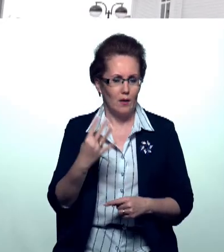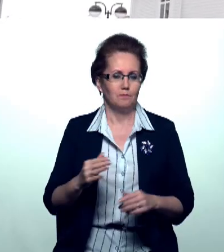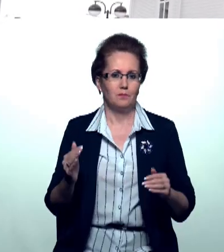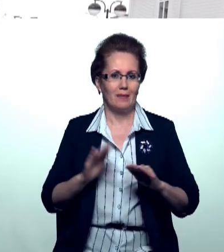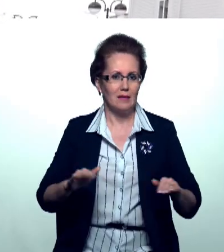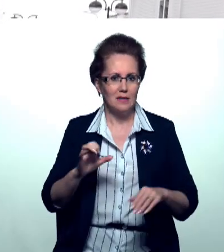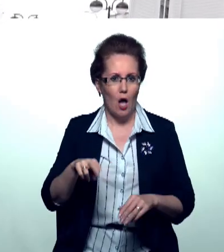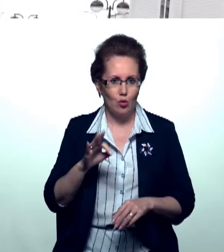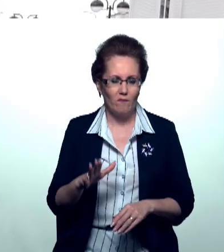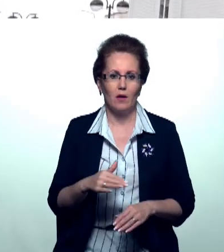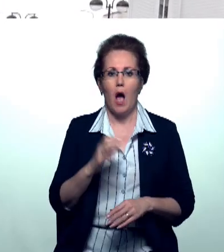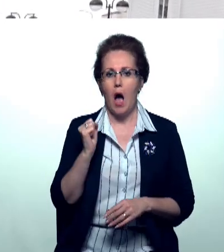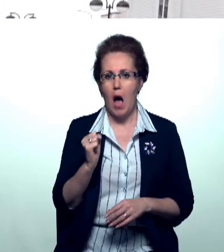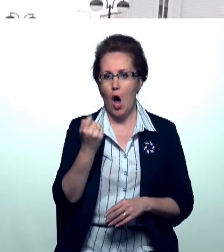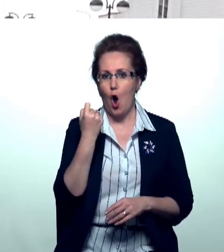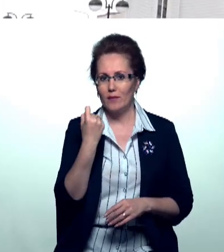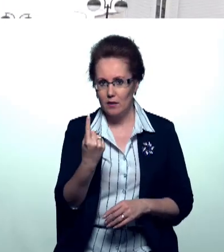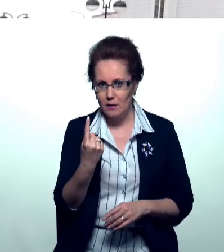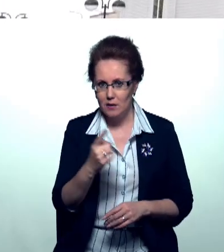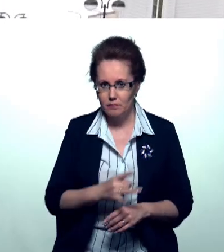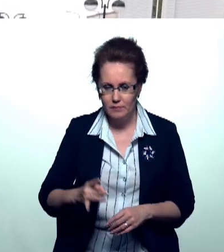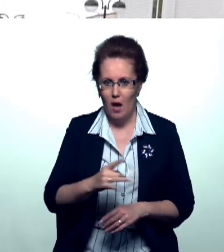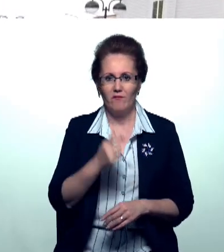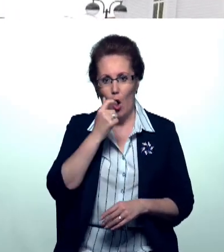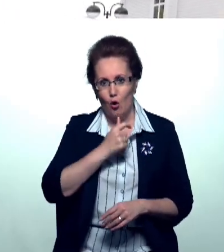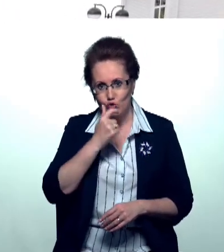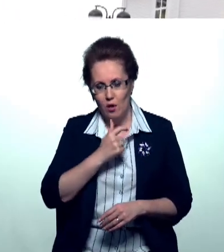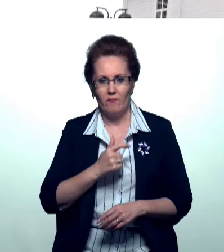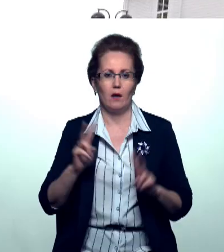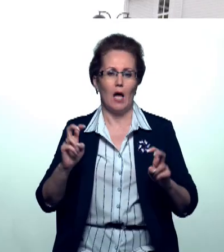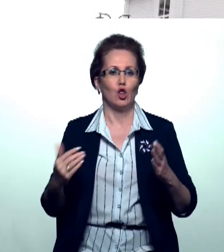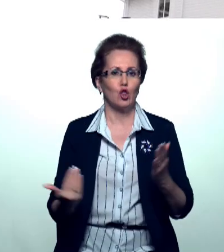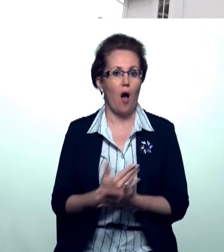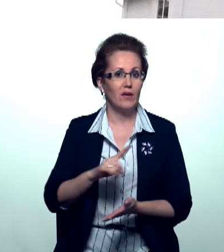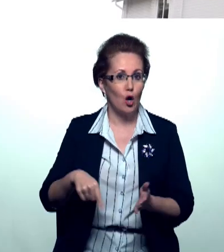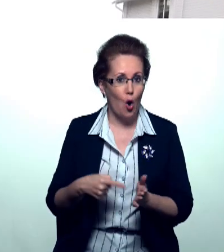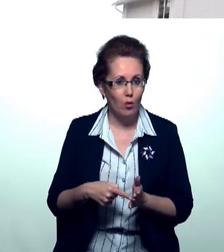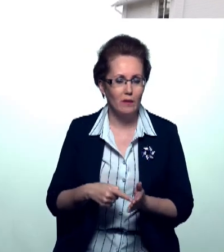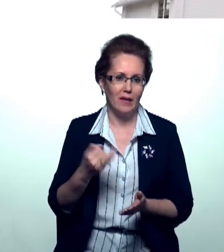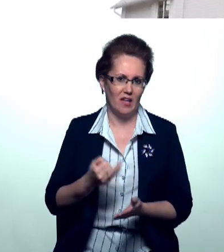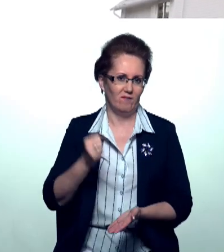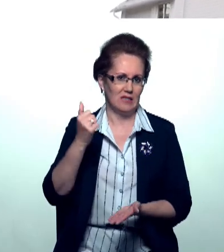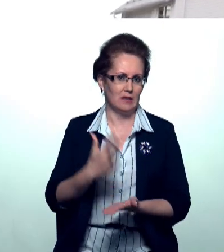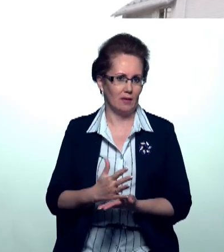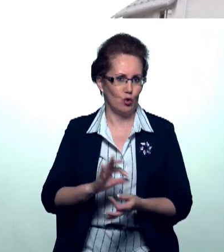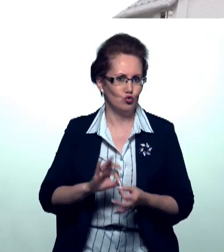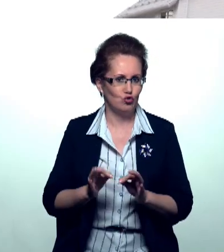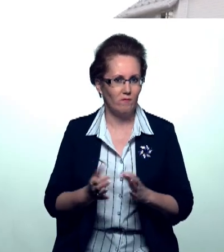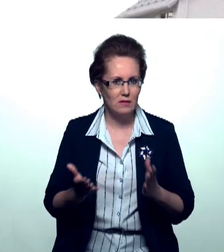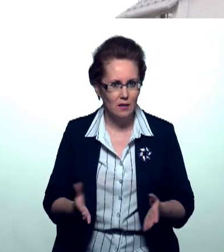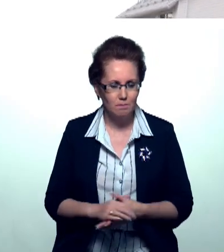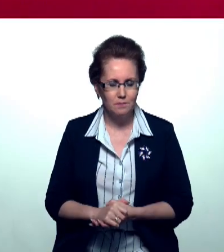на улице Ворошилова, в микрорайоне Новый город и в центре Ижевска. Елена Обуховская, Илья Дерендяев. Новости.